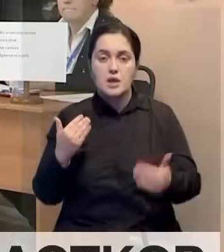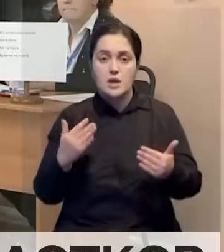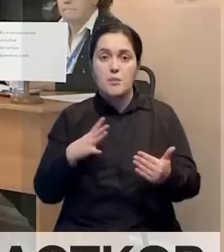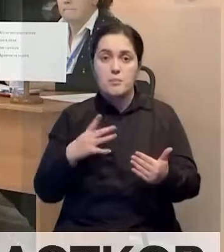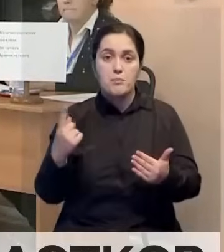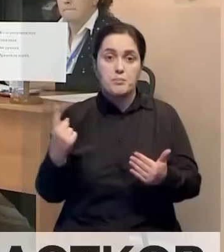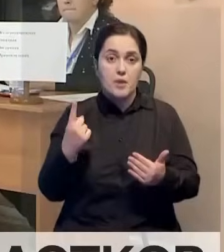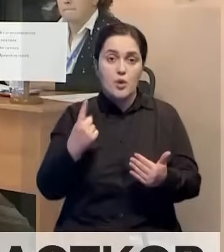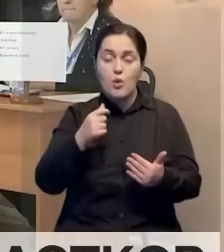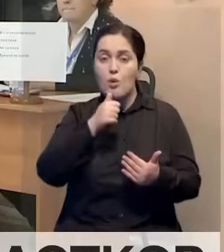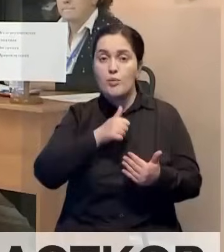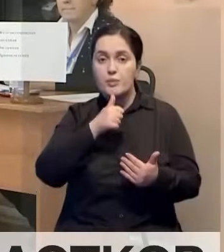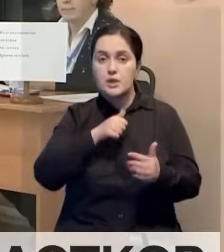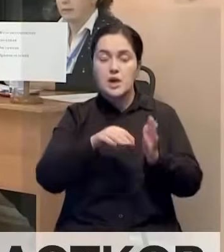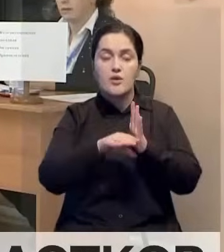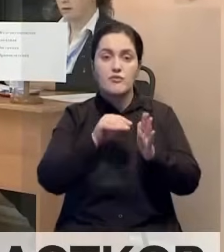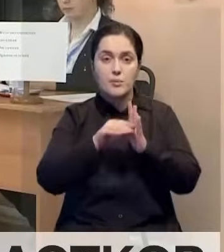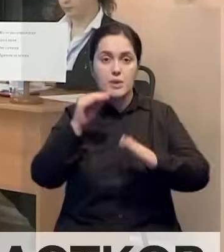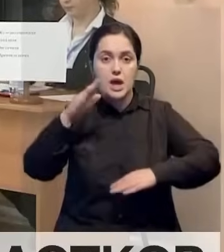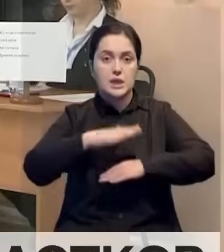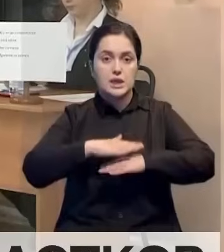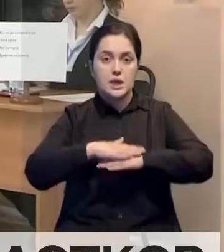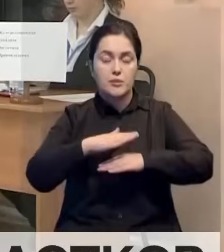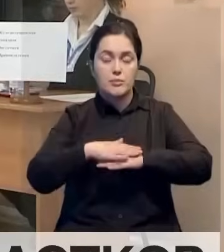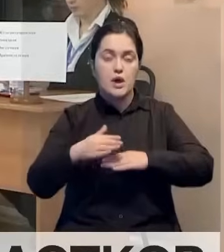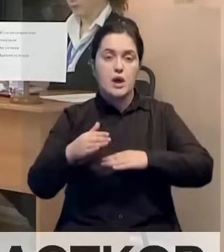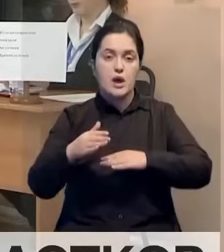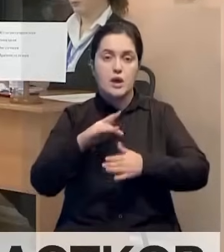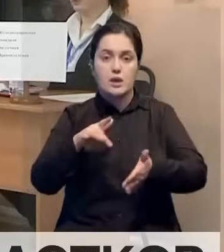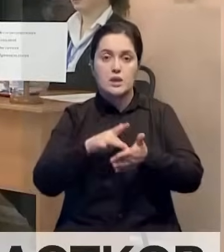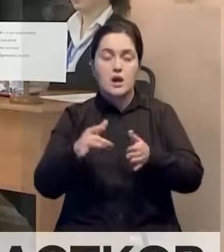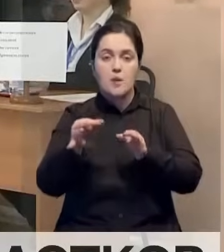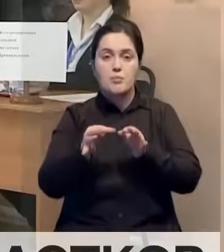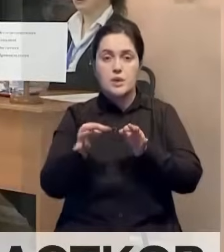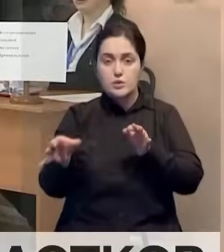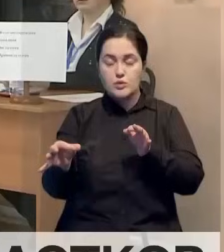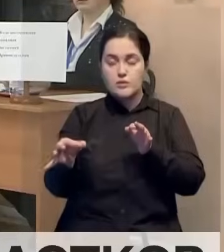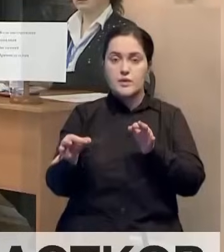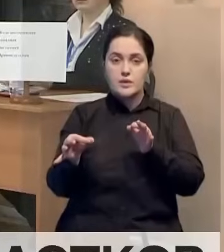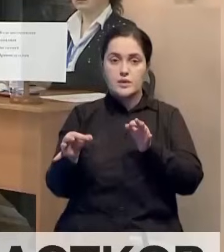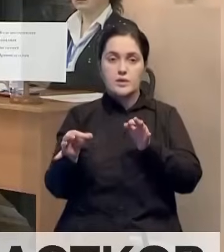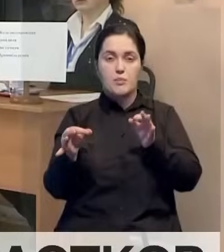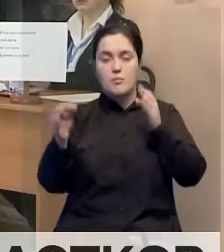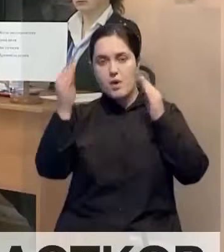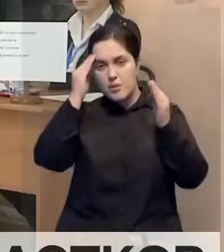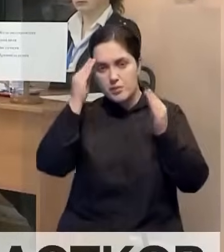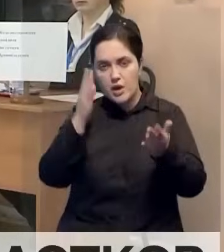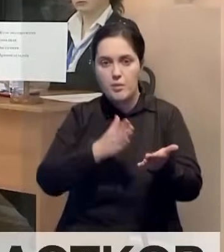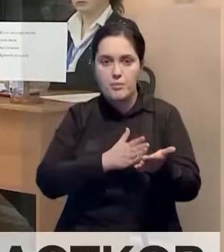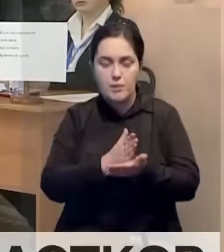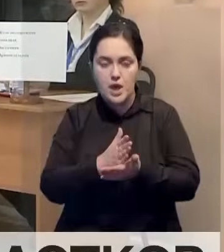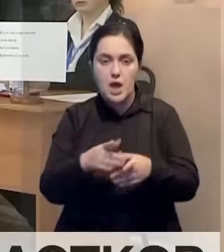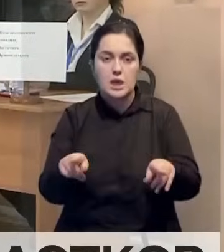первый опыт выборов акимов районов и городов областного значения самими жителями. По мнению политологов,